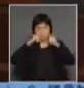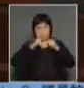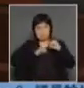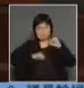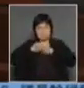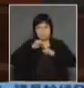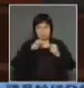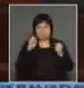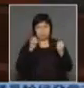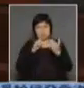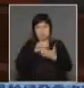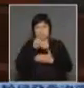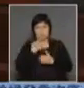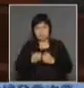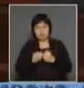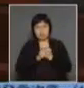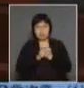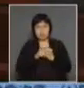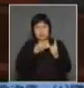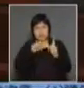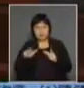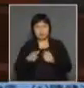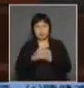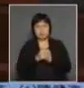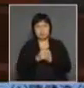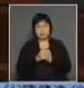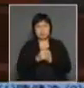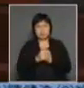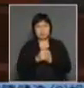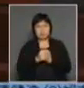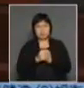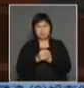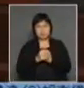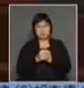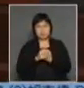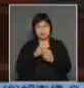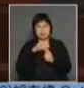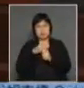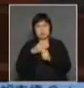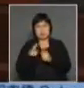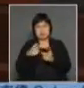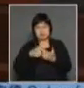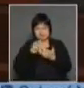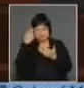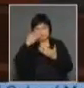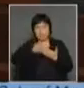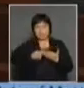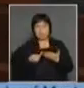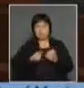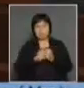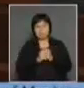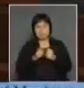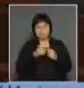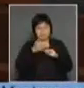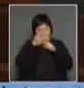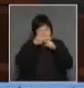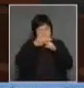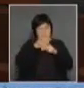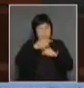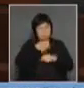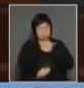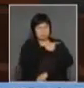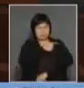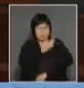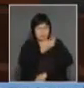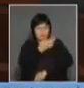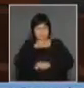question、discussion answer， 咁並且咧就係、是、教嗰啲人點樣去起底， 先拍攝警員的編號搜尋其姓